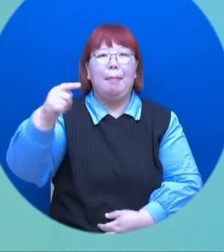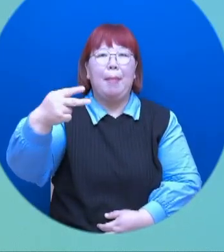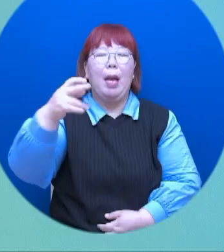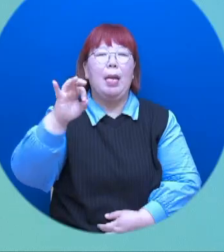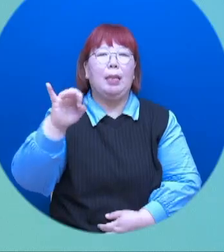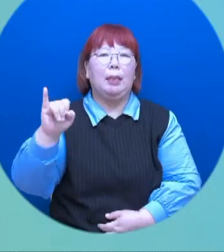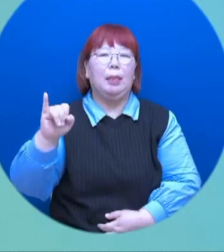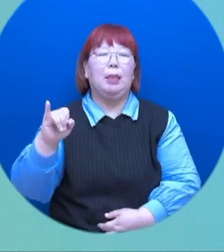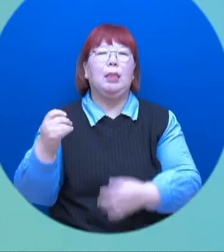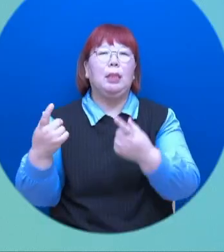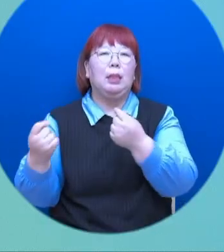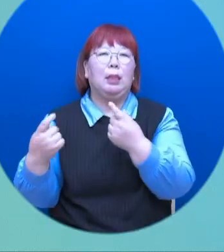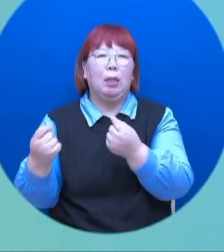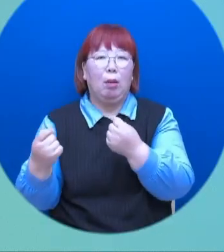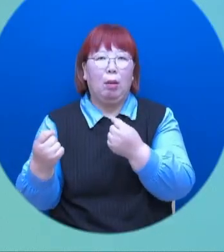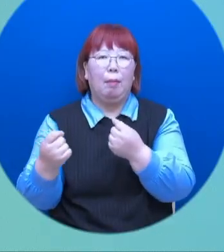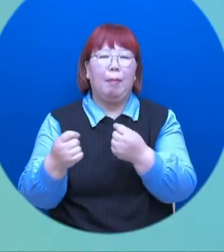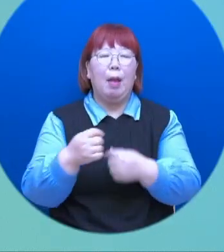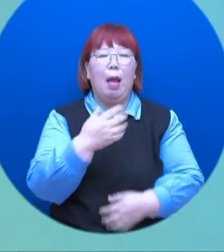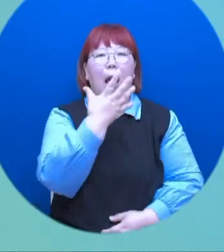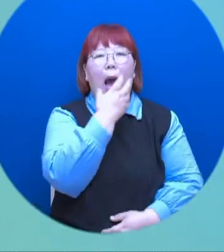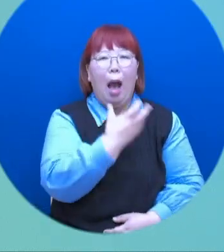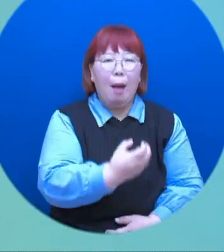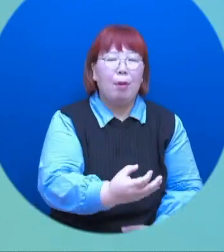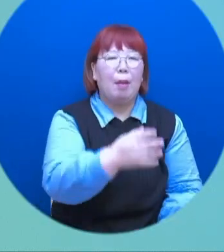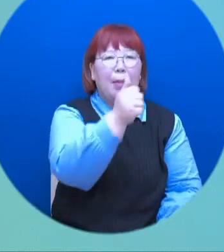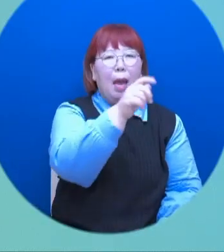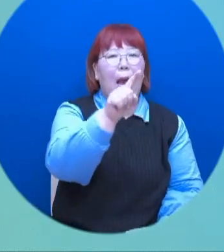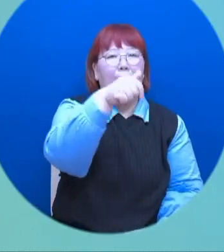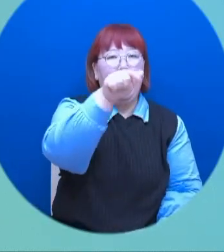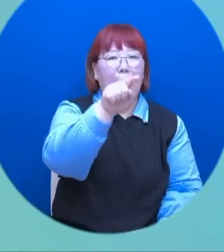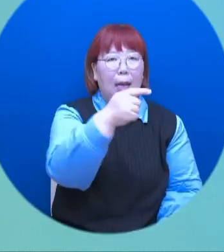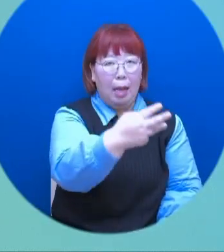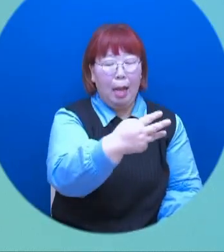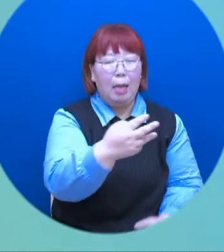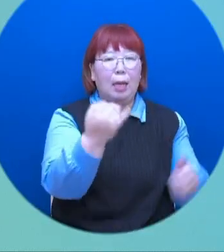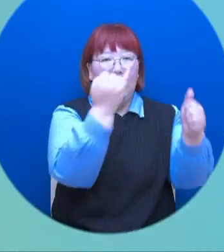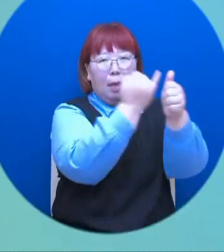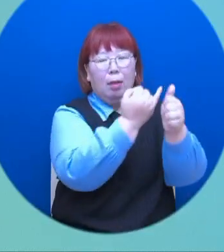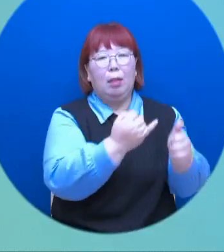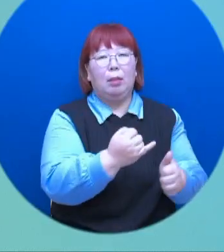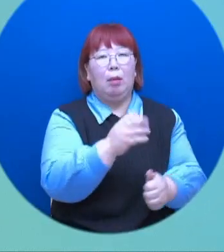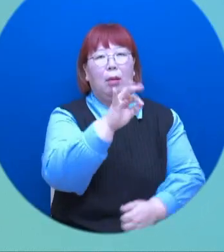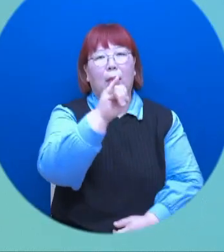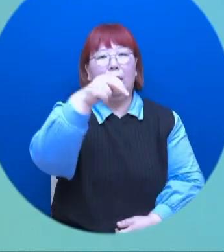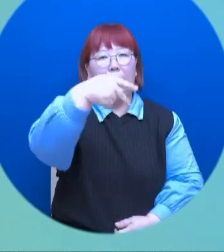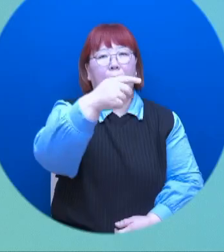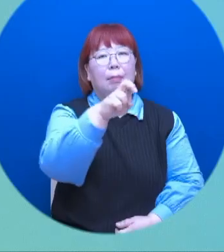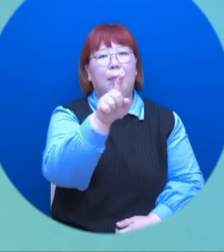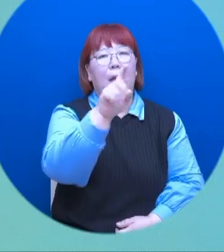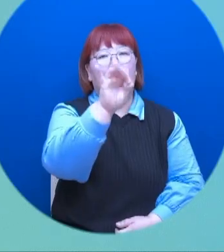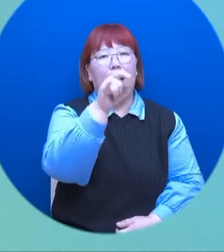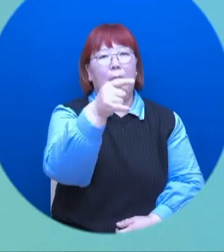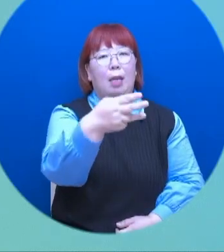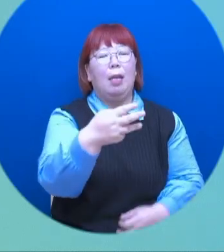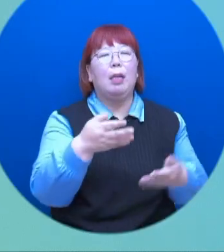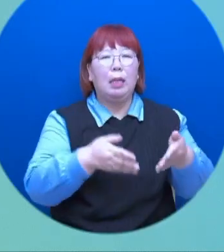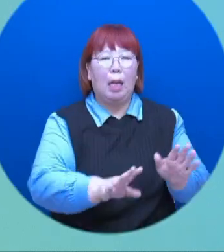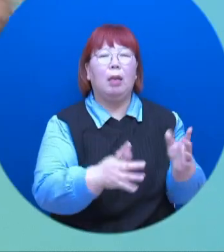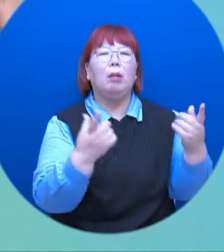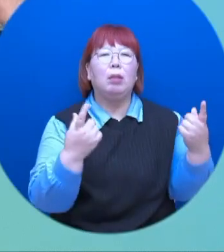잠자리했어요. 아브라함이 하갈과 잠자리에서 이스마엘을 낳듯이 다른 여자를 통하여 잠자리하여 낳은